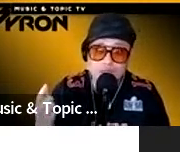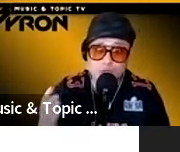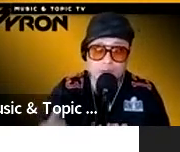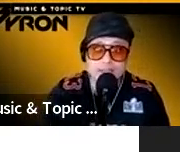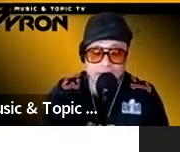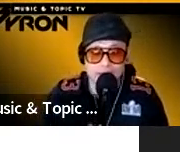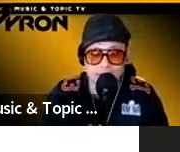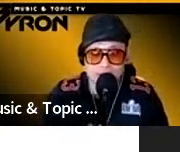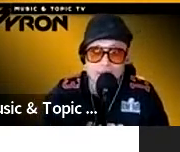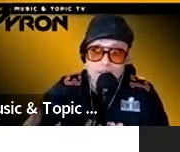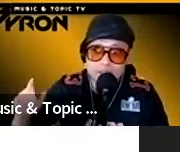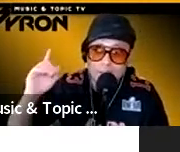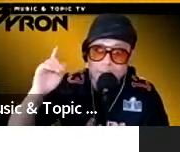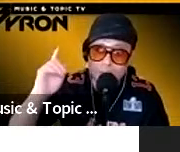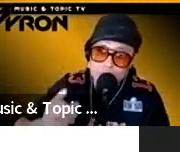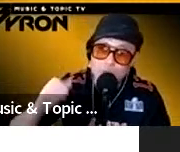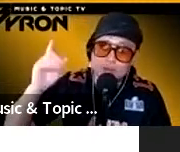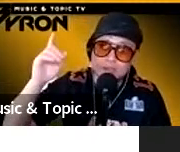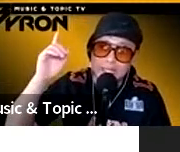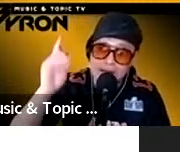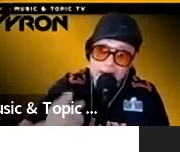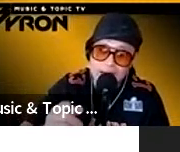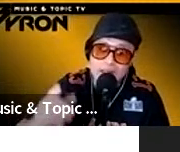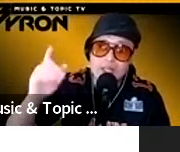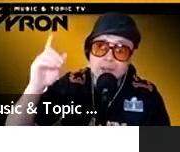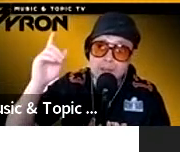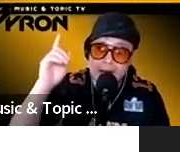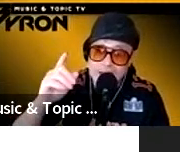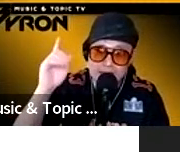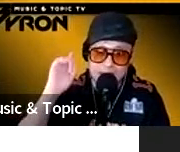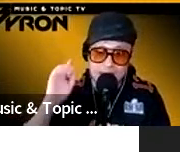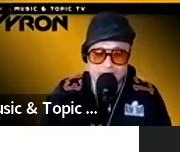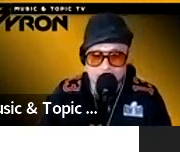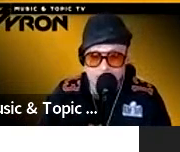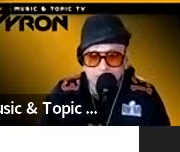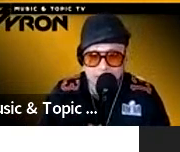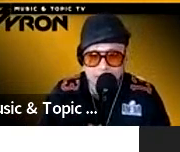pong fashion designer. Siya po yung siniraan